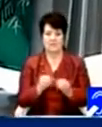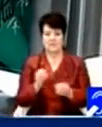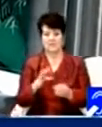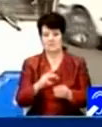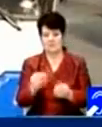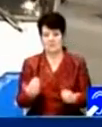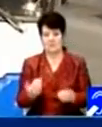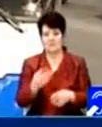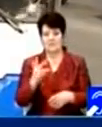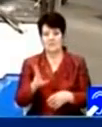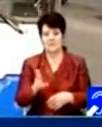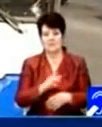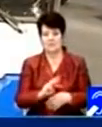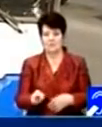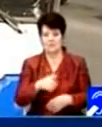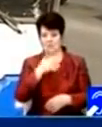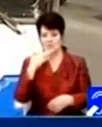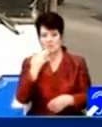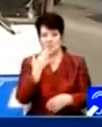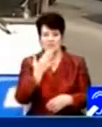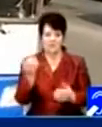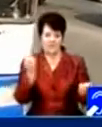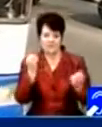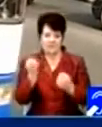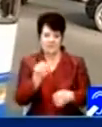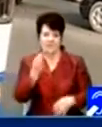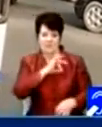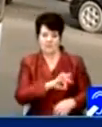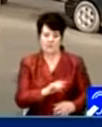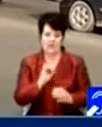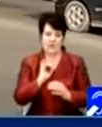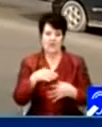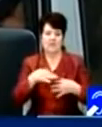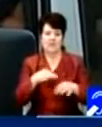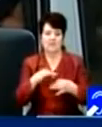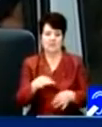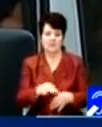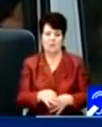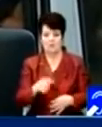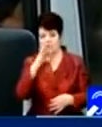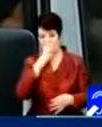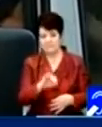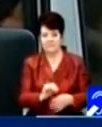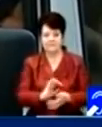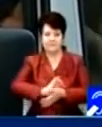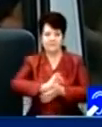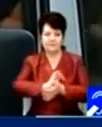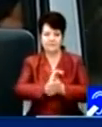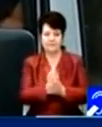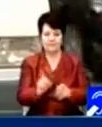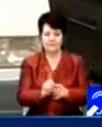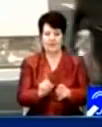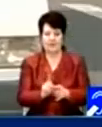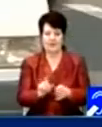oră. Mari bătăi de cap au avut și cei nevoiți să folosească transportul public. În microbuze, oamenii s-au înghesuit ca într-o cutie